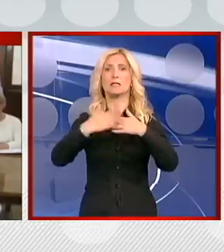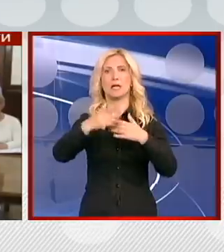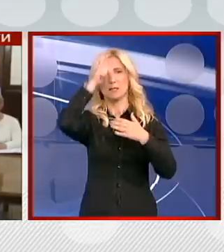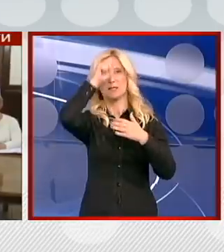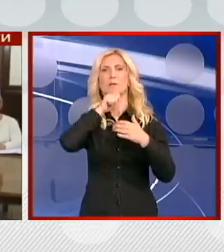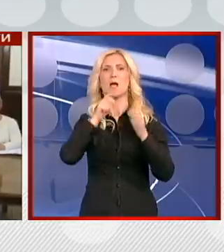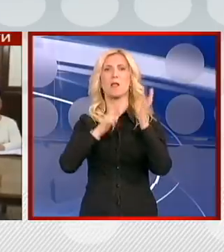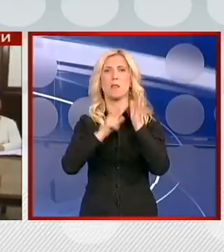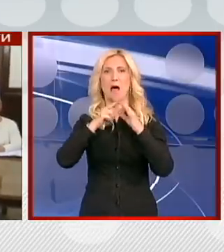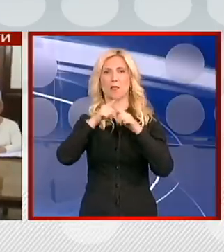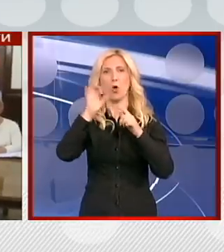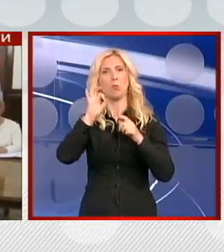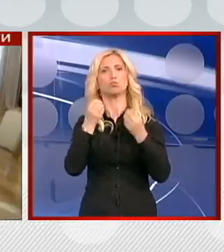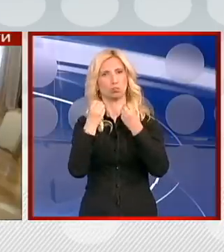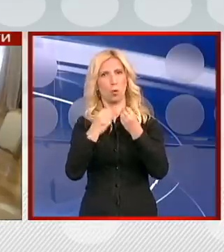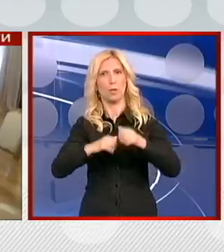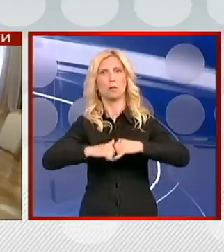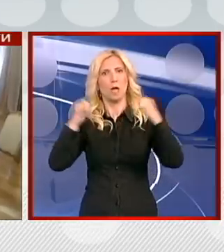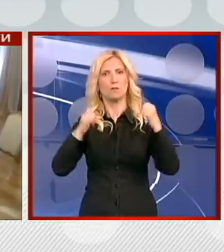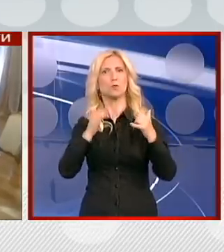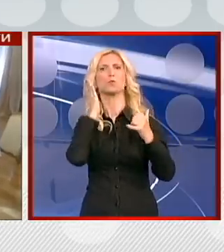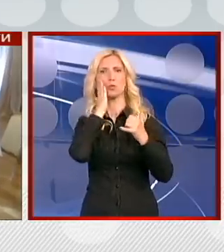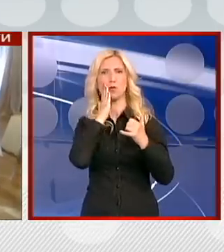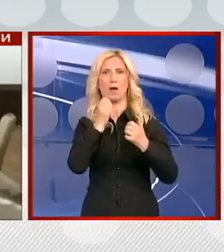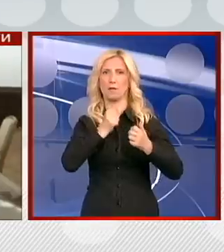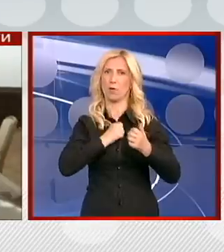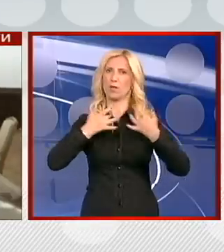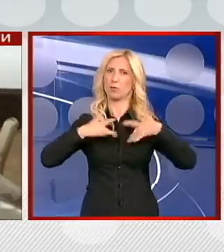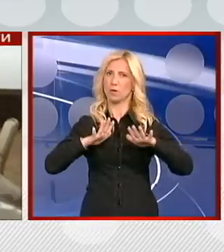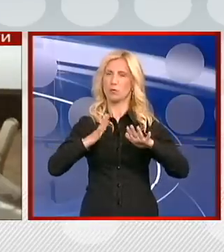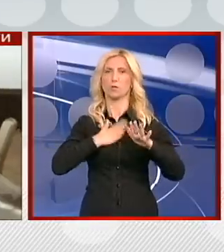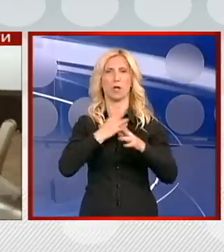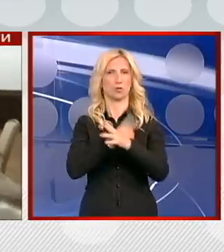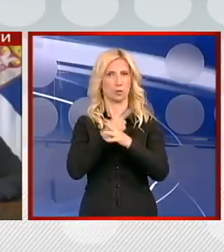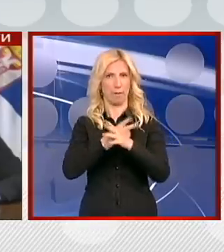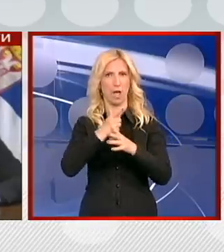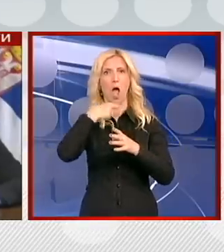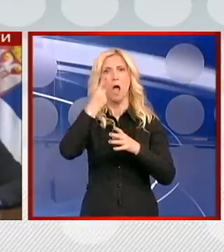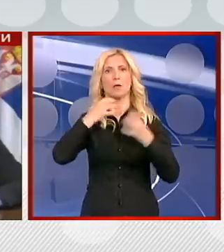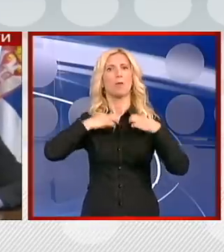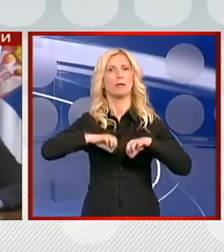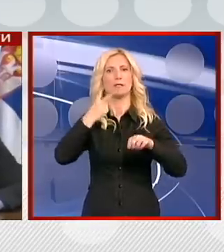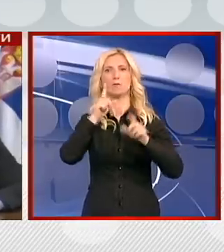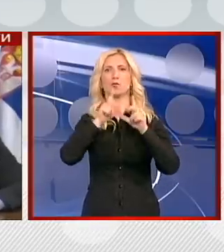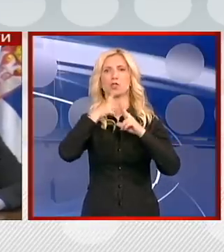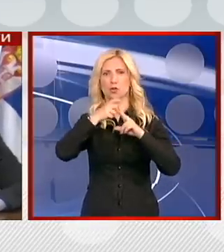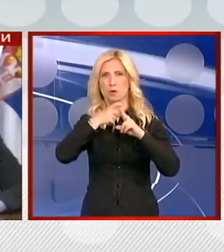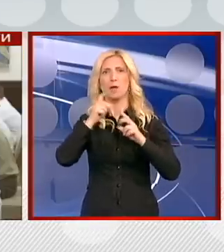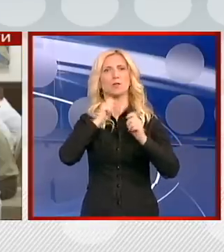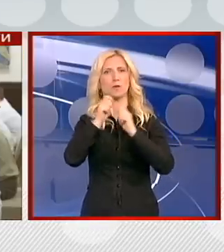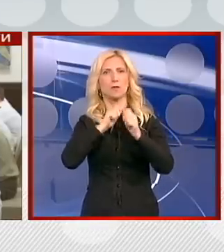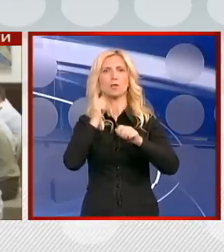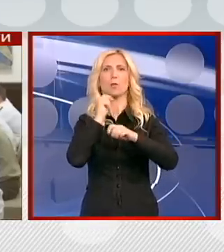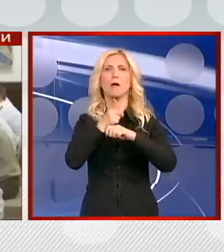Saradnja Srbije i NATO-a je dobra i razvija se uz poštovanje vojne neutralnosti naše zemlje, izjavio je predsednik Vučić u razgovoru